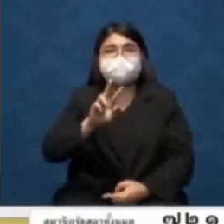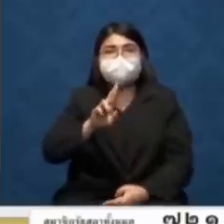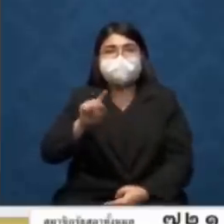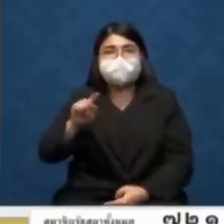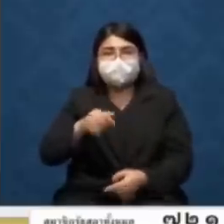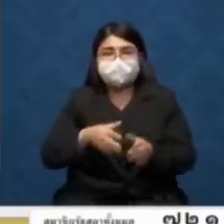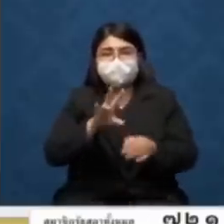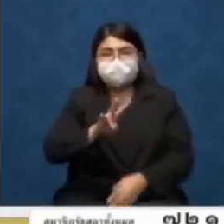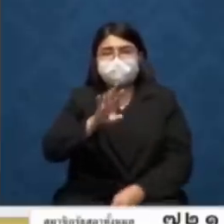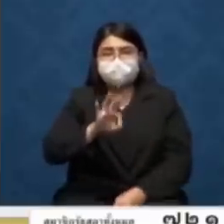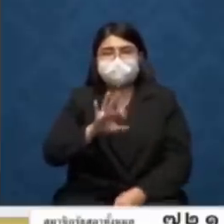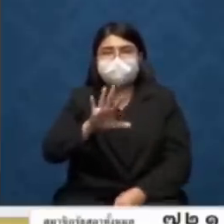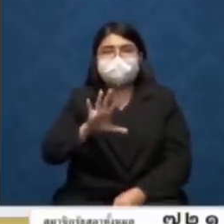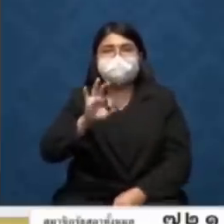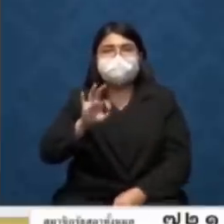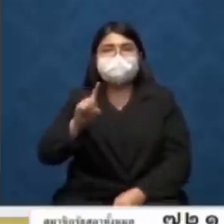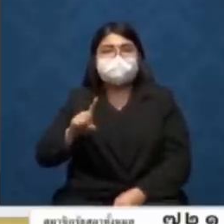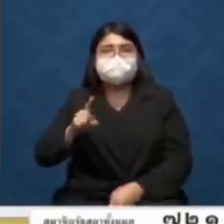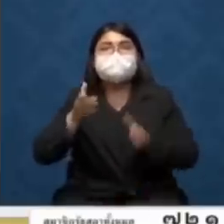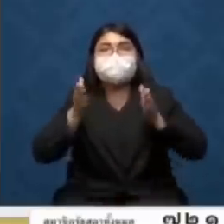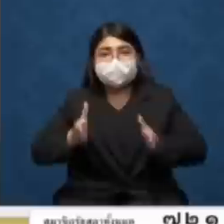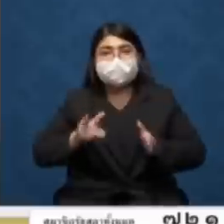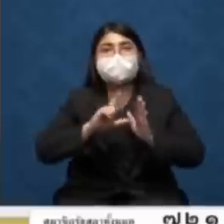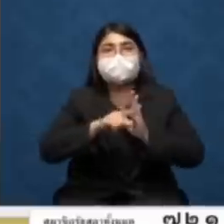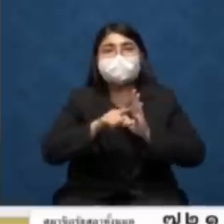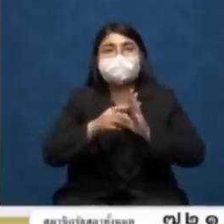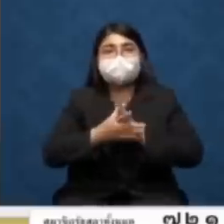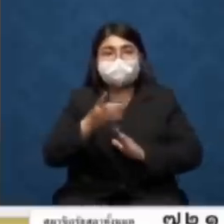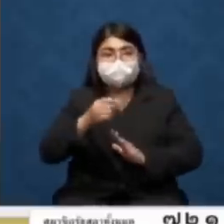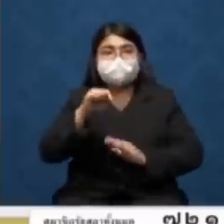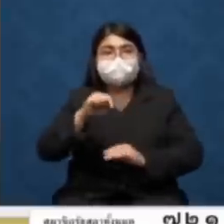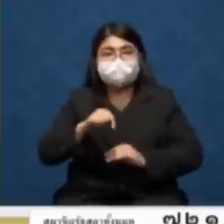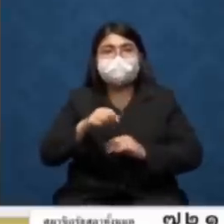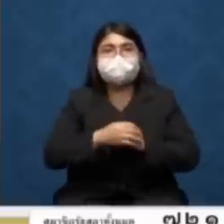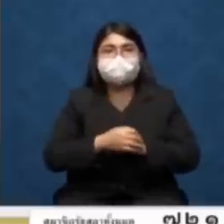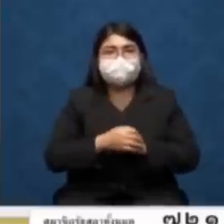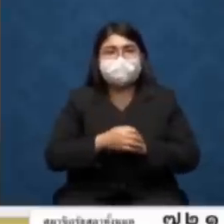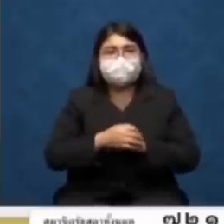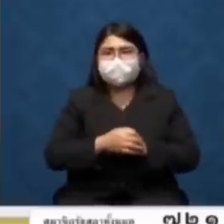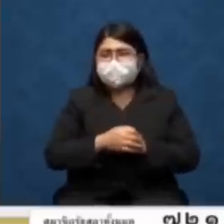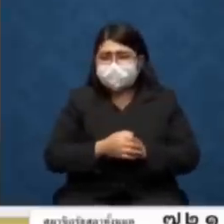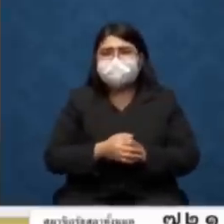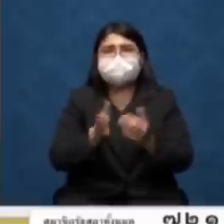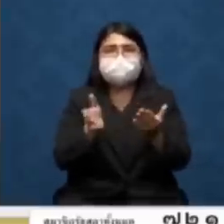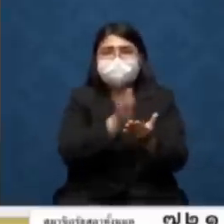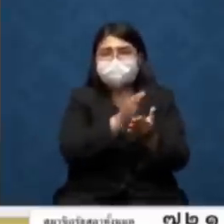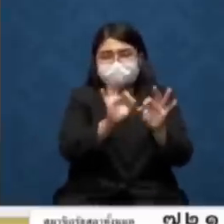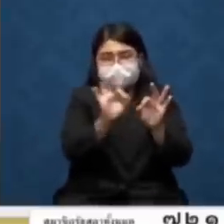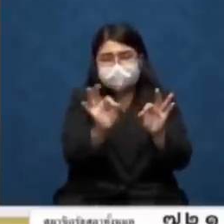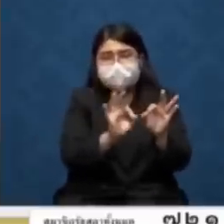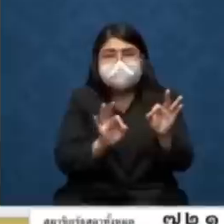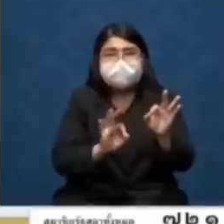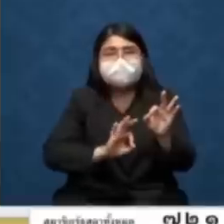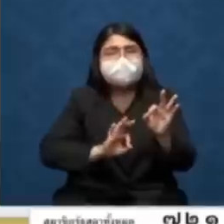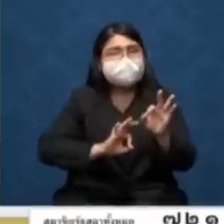91 คนเป็ผู้เสนอ ทำโดยสำนกงานเลขาที่การสัผู้แรและสะดอดในนี้กเขียนรลเอีดหมดครั วารับฟงคามคดเหเรื่อง